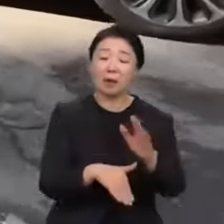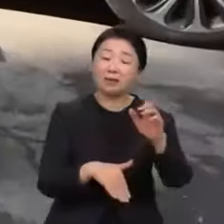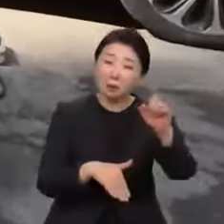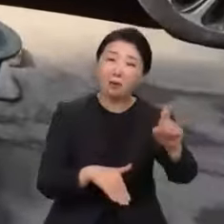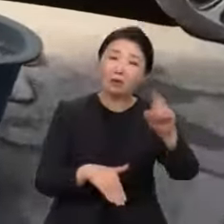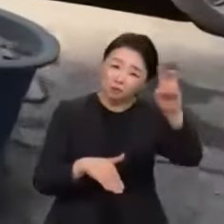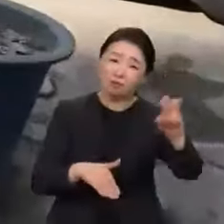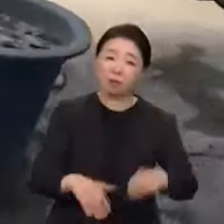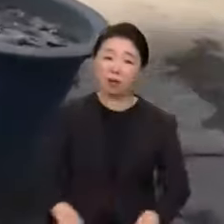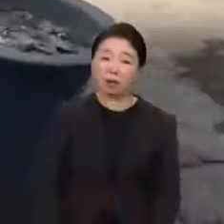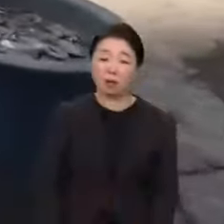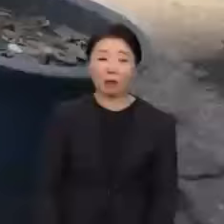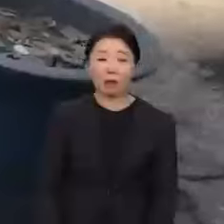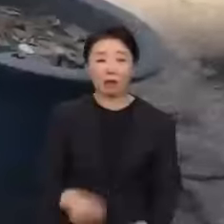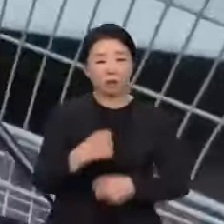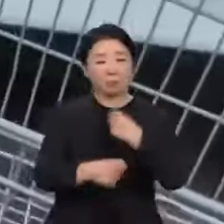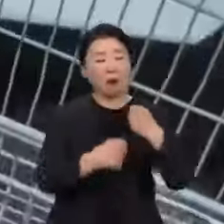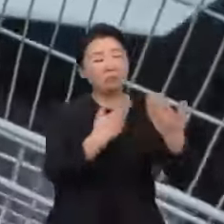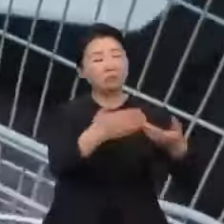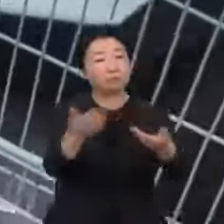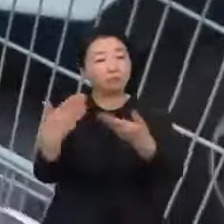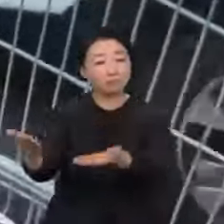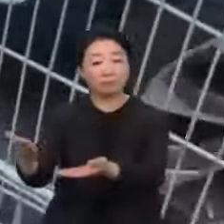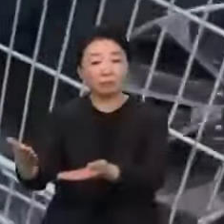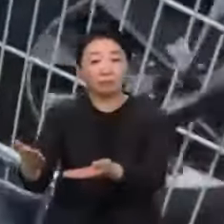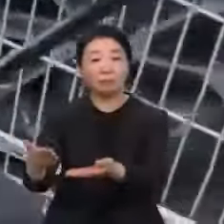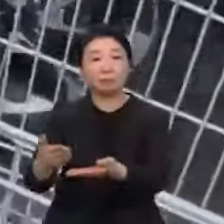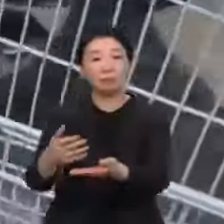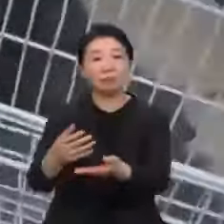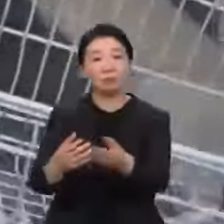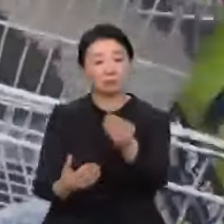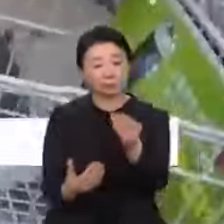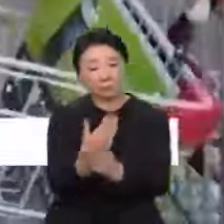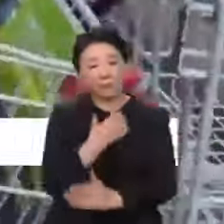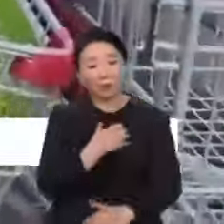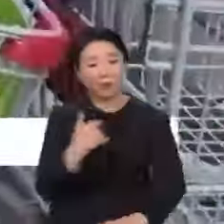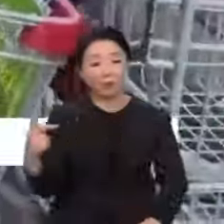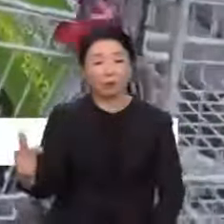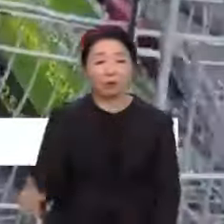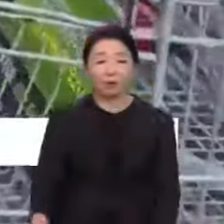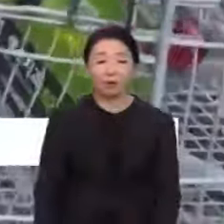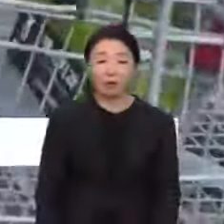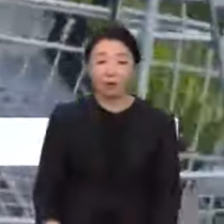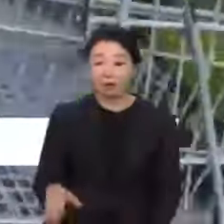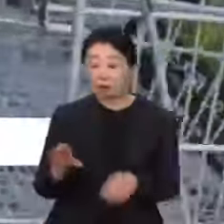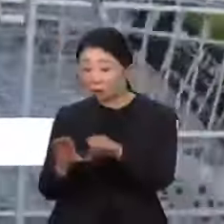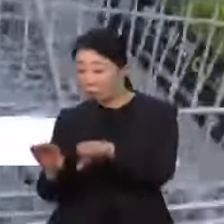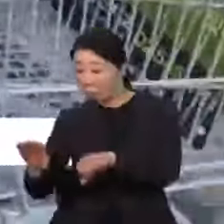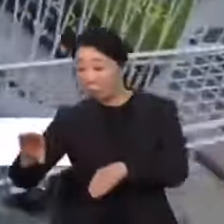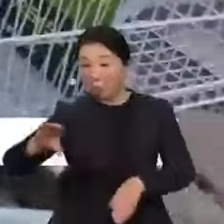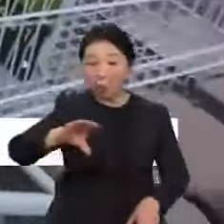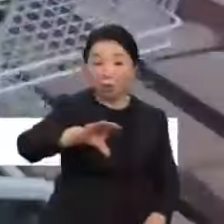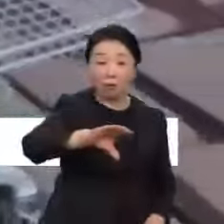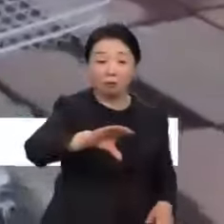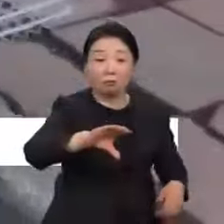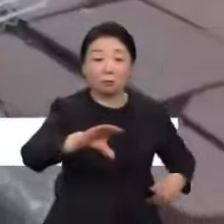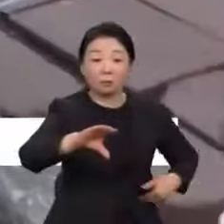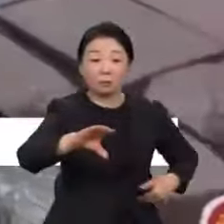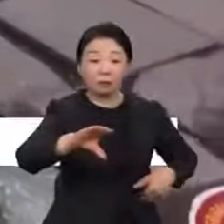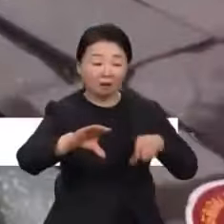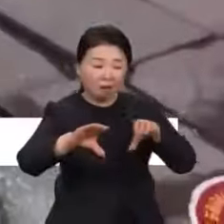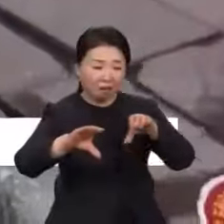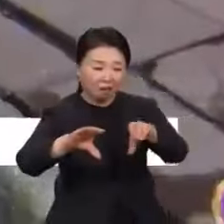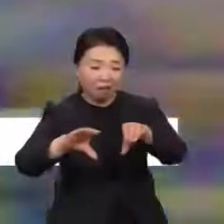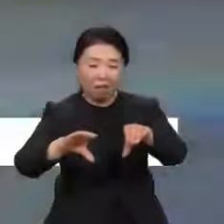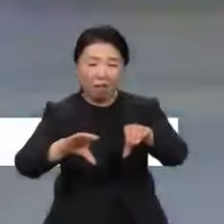아무 곳에나 세워놓다 보니 사고 위험도 있습니다. 그 코는 차가 돌아야 되는데 이것 때문에 매번